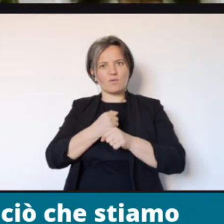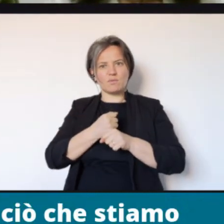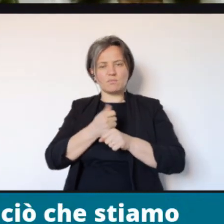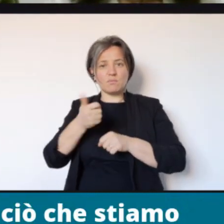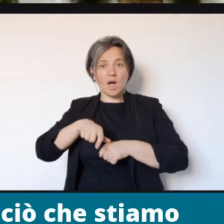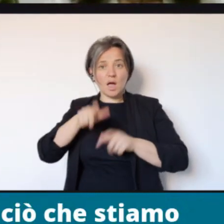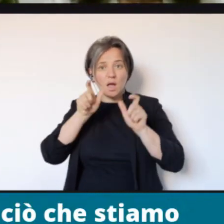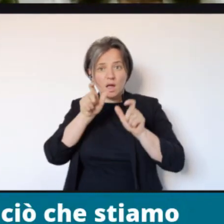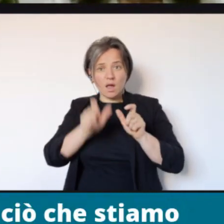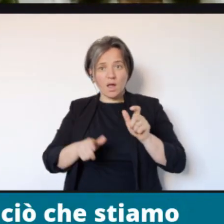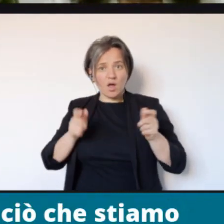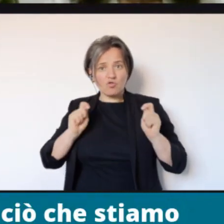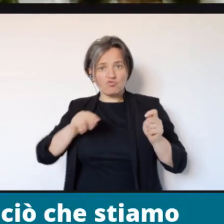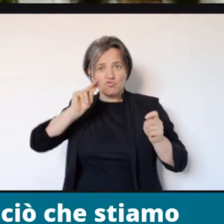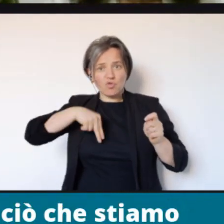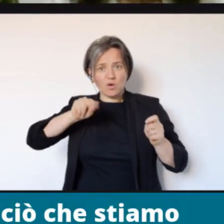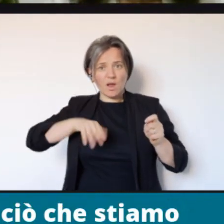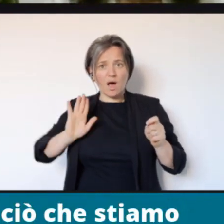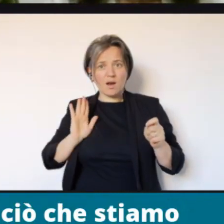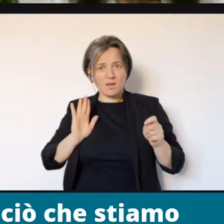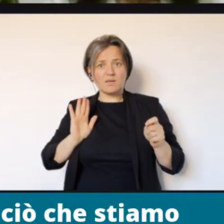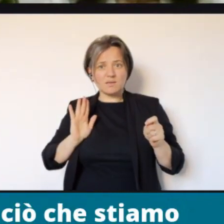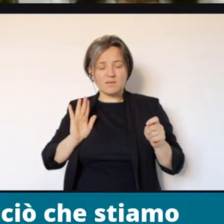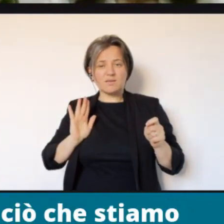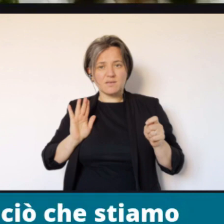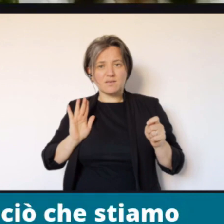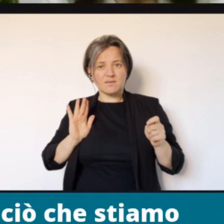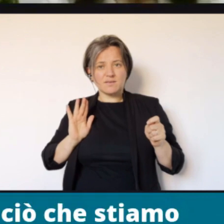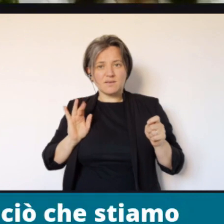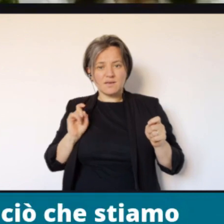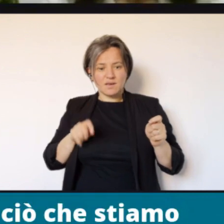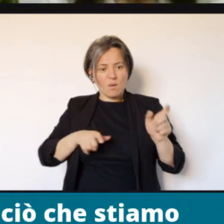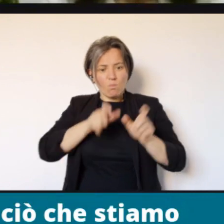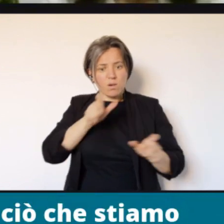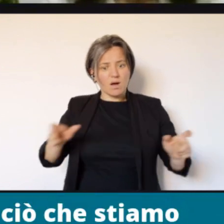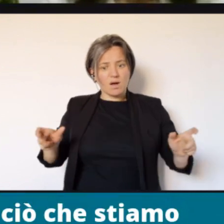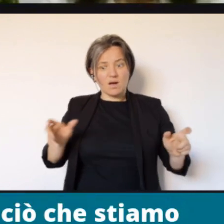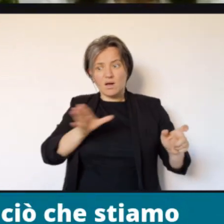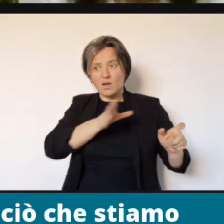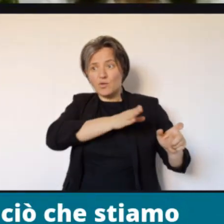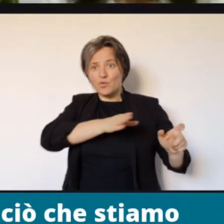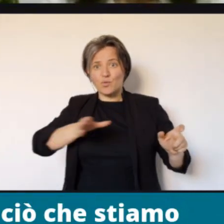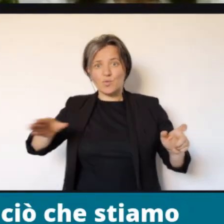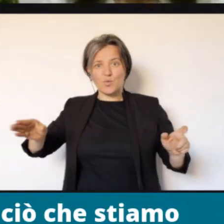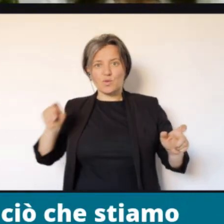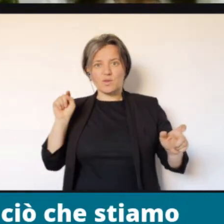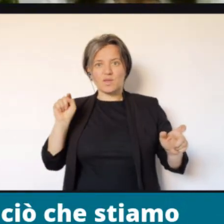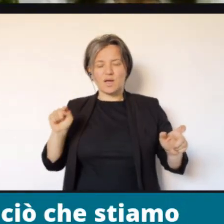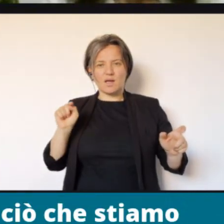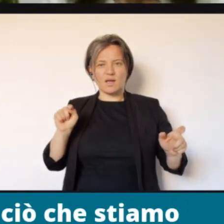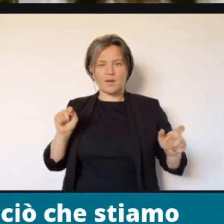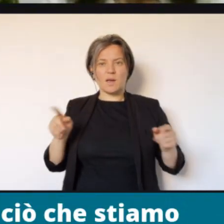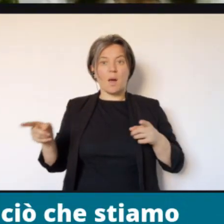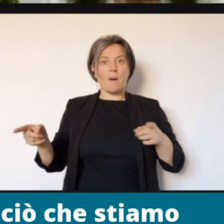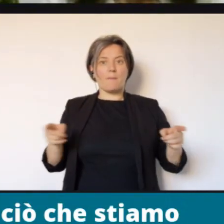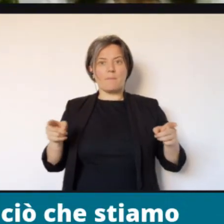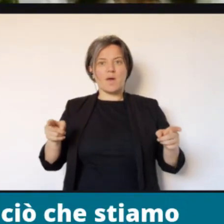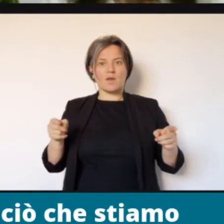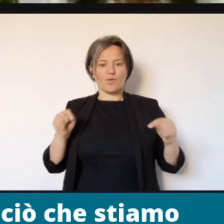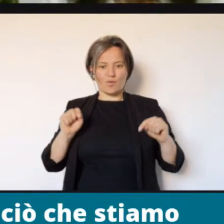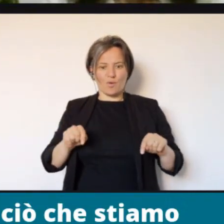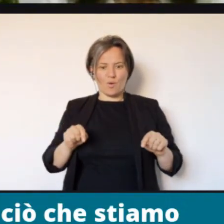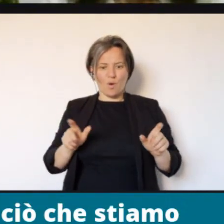sono giornalisti anche, sono persone che